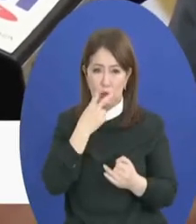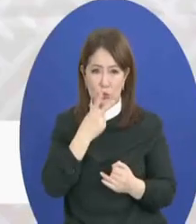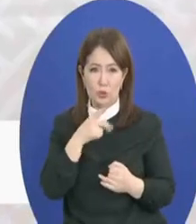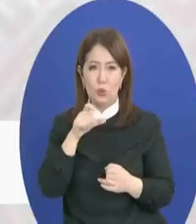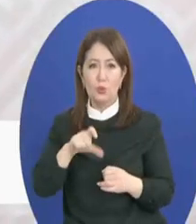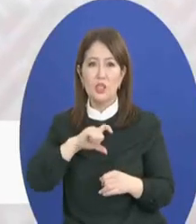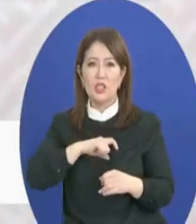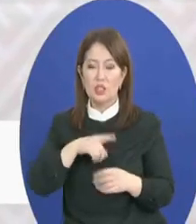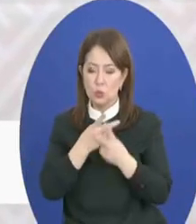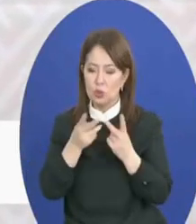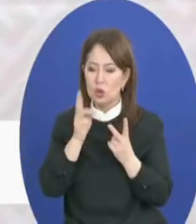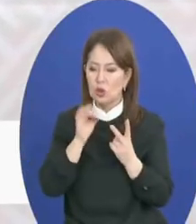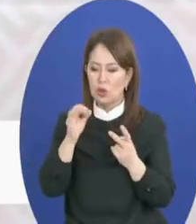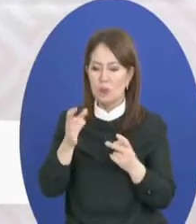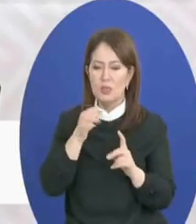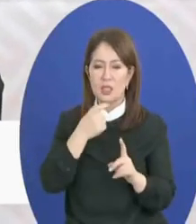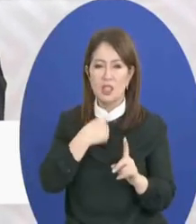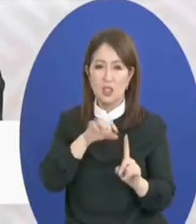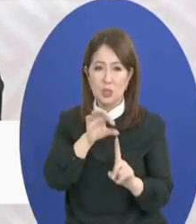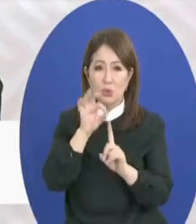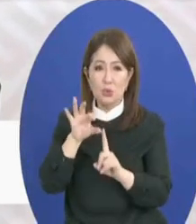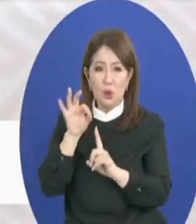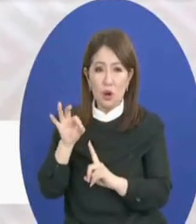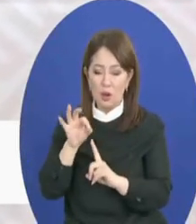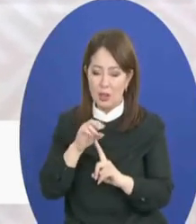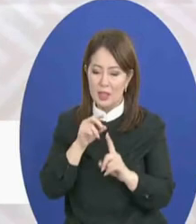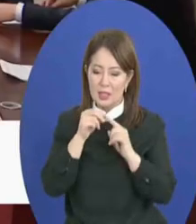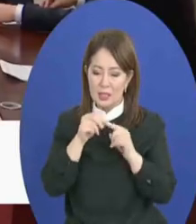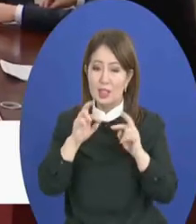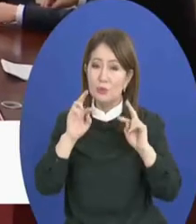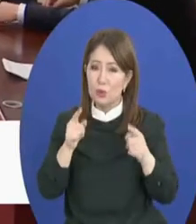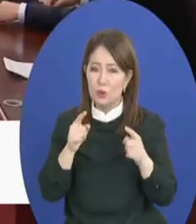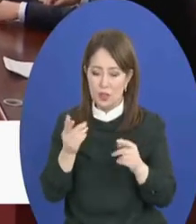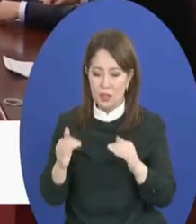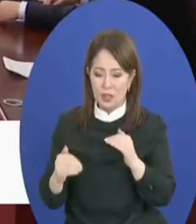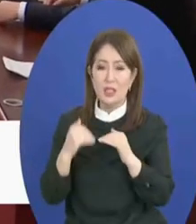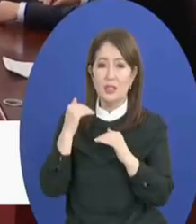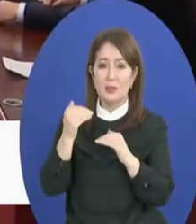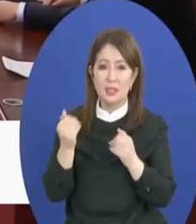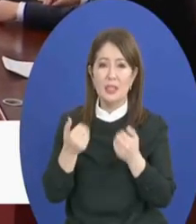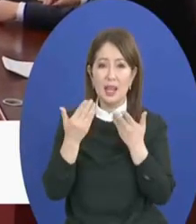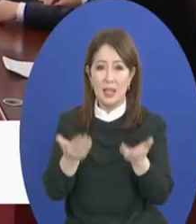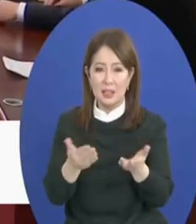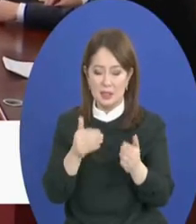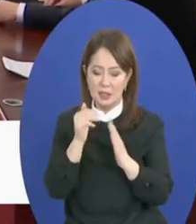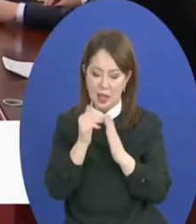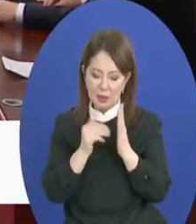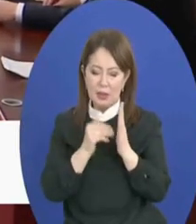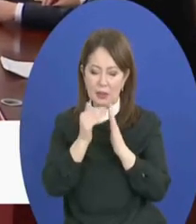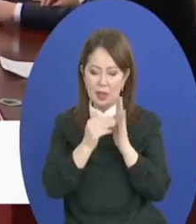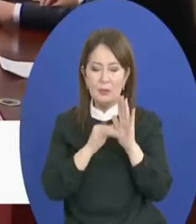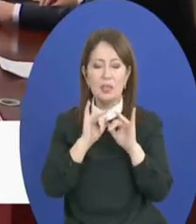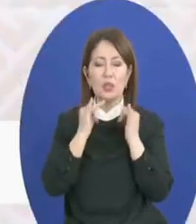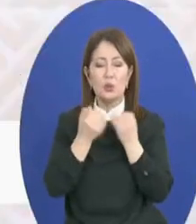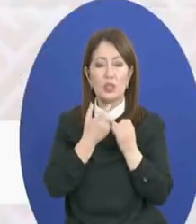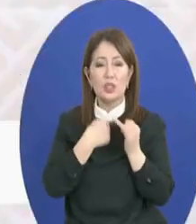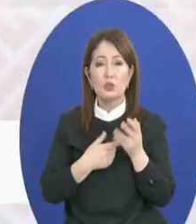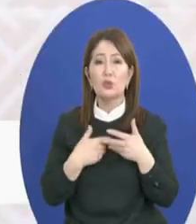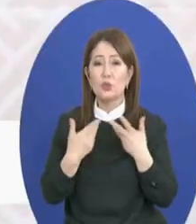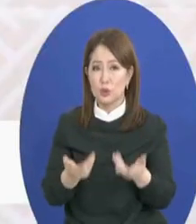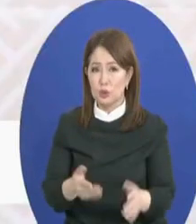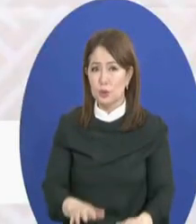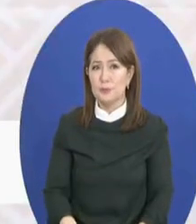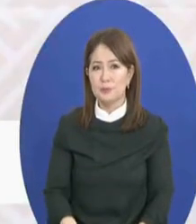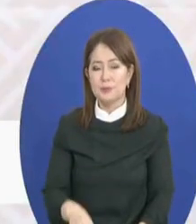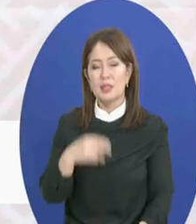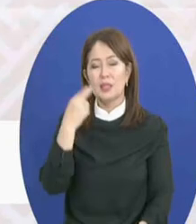эрхийн үндэсний комиссийн гишүүдийг сонгох зарчмыг өөрчилсөн, дэвшил гаргасан гэсэн тайлбарыгч улсын хурлын гишүүд өгч байна. Цахин